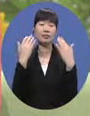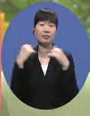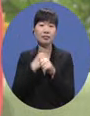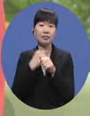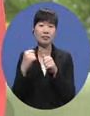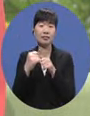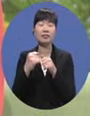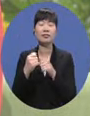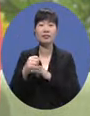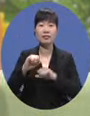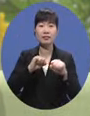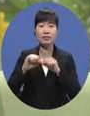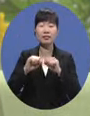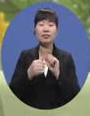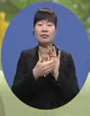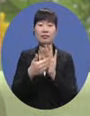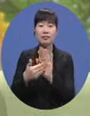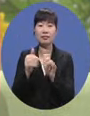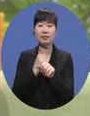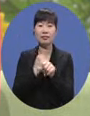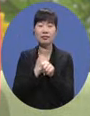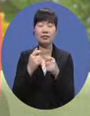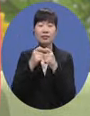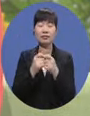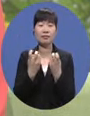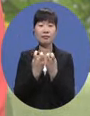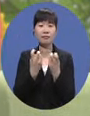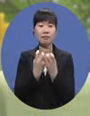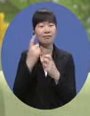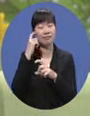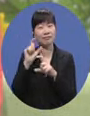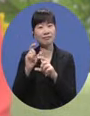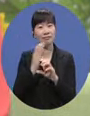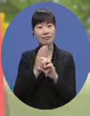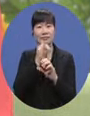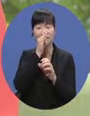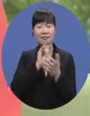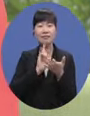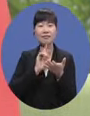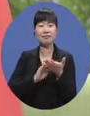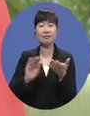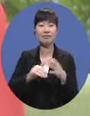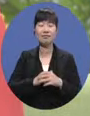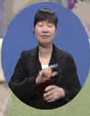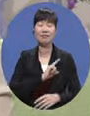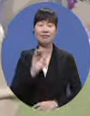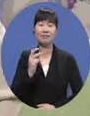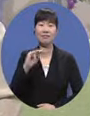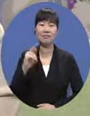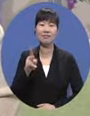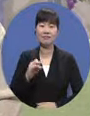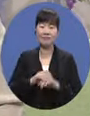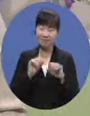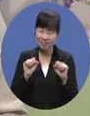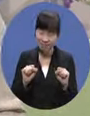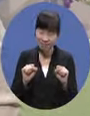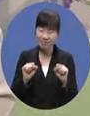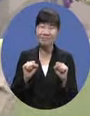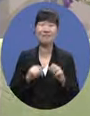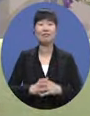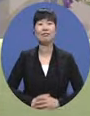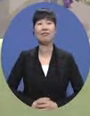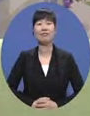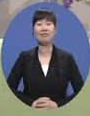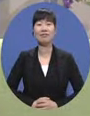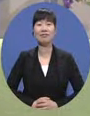대처하는 아주 구체적인 해법에 대해서 함께 고민을 해보려고 하는데요. 함께해 주실 오은영 선생님 소개해드립니다. 선생님 어서 오세요. 안녕하세요.